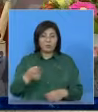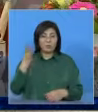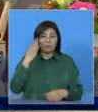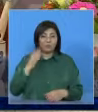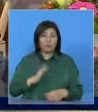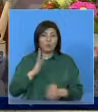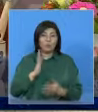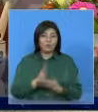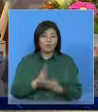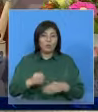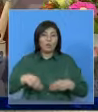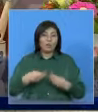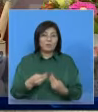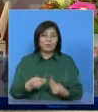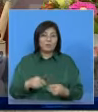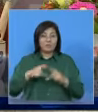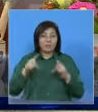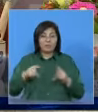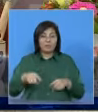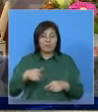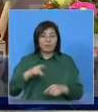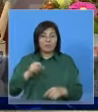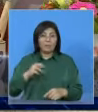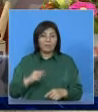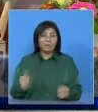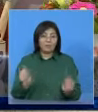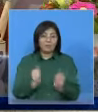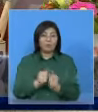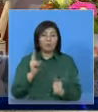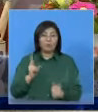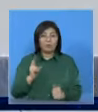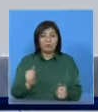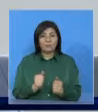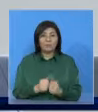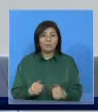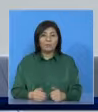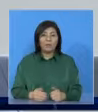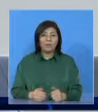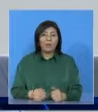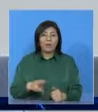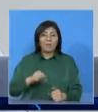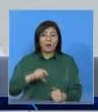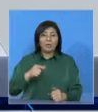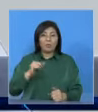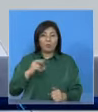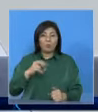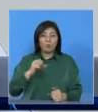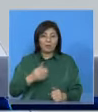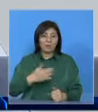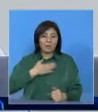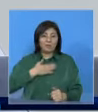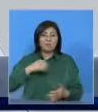наверное, будет учреждена грамота для тех, кто рядом с нами. Спасибо вам. Маргулан Житесов является